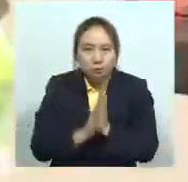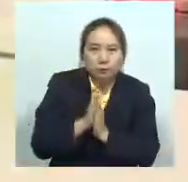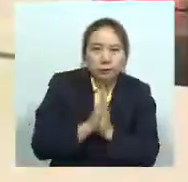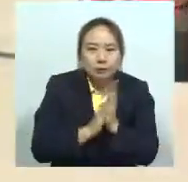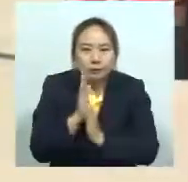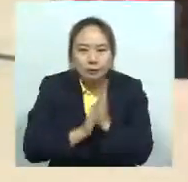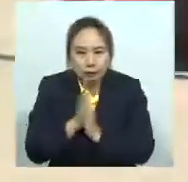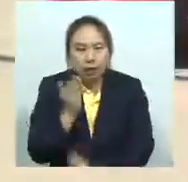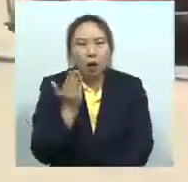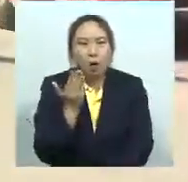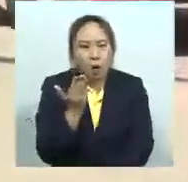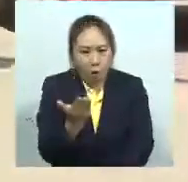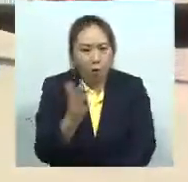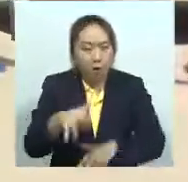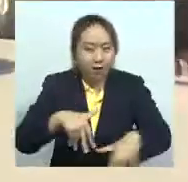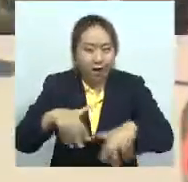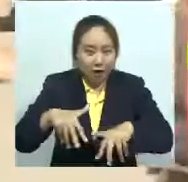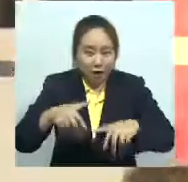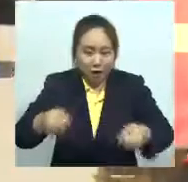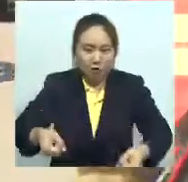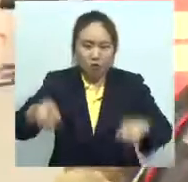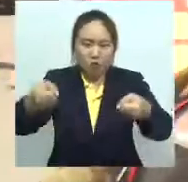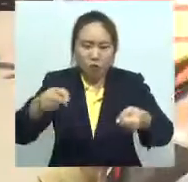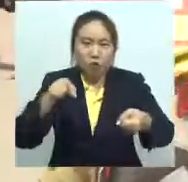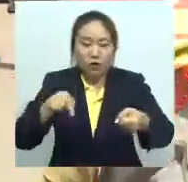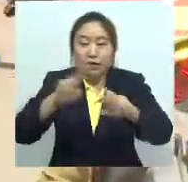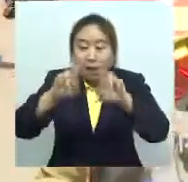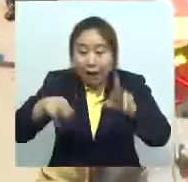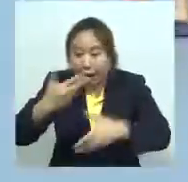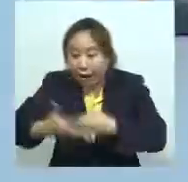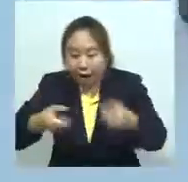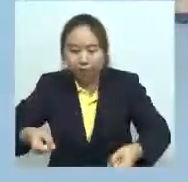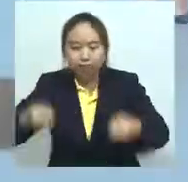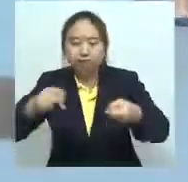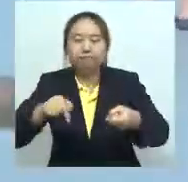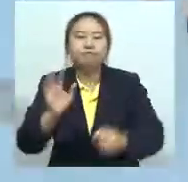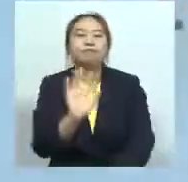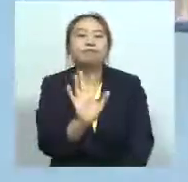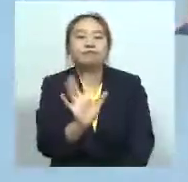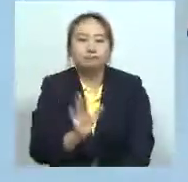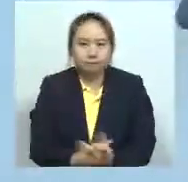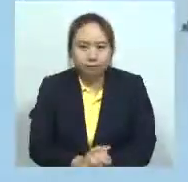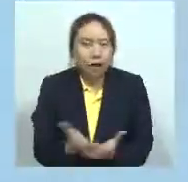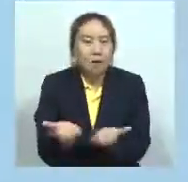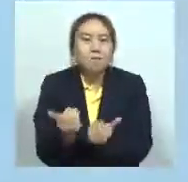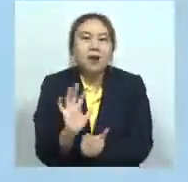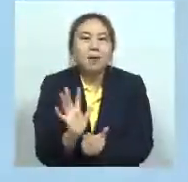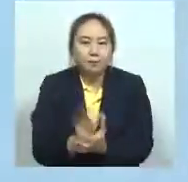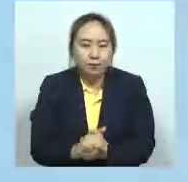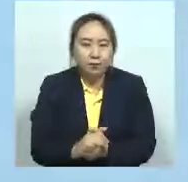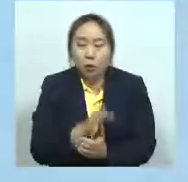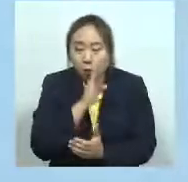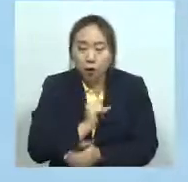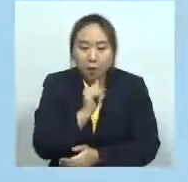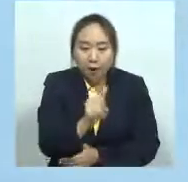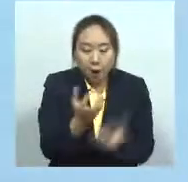และก็ขอให้ประชาชนปฏิเสธการใช้ถุงพลาสติกจากร้านสะดวกซื้อและห้างสรรพสินค้านะคะเวลาที่เราไปจับ